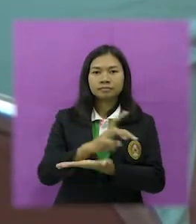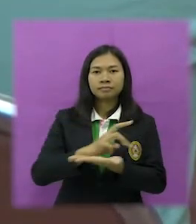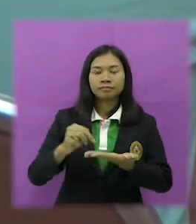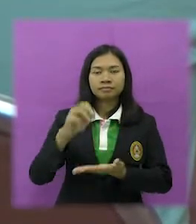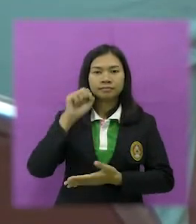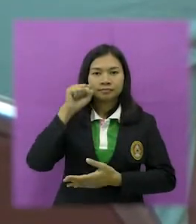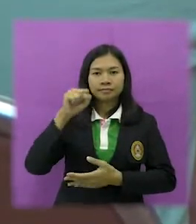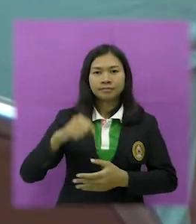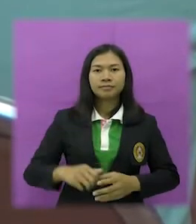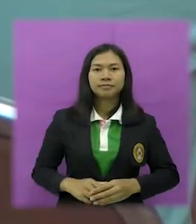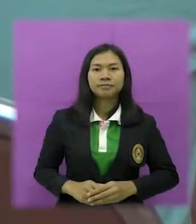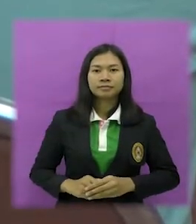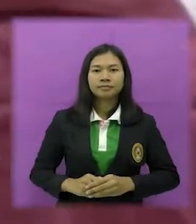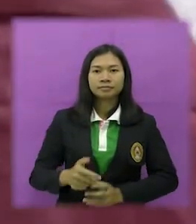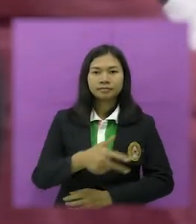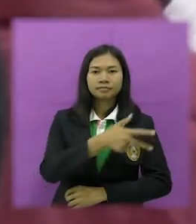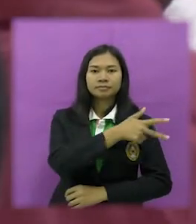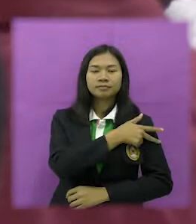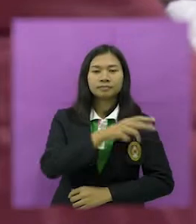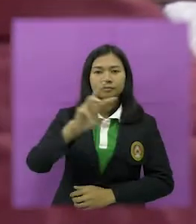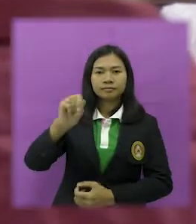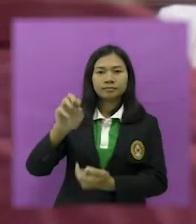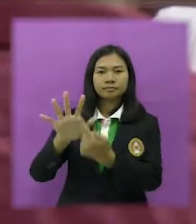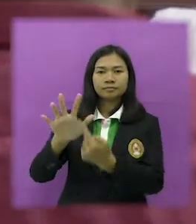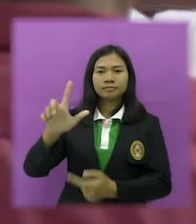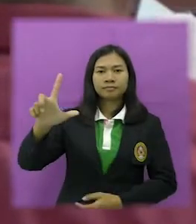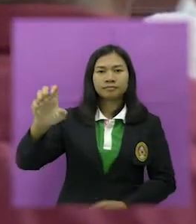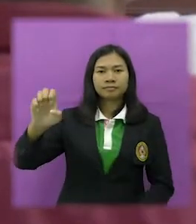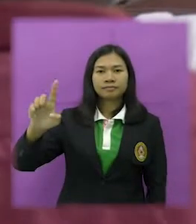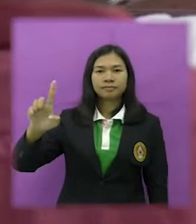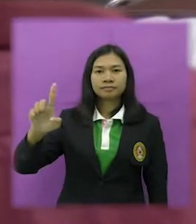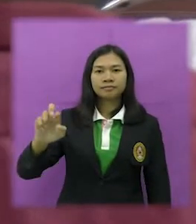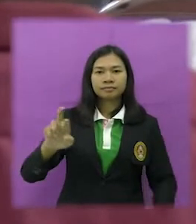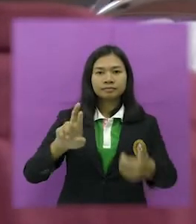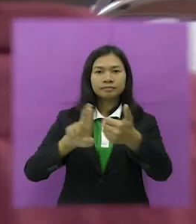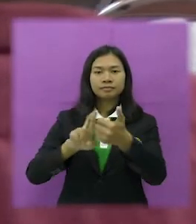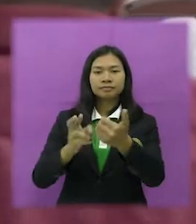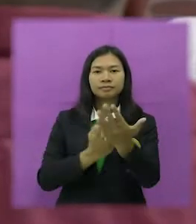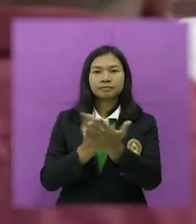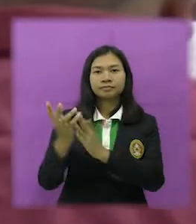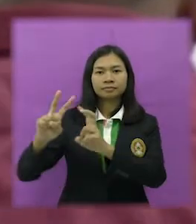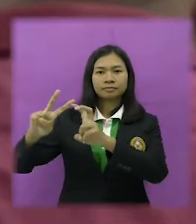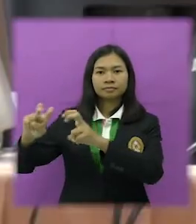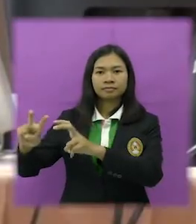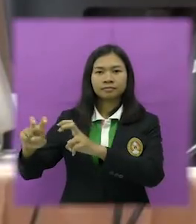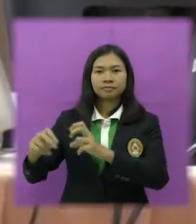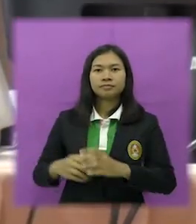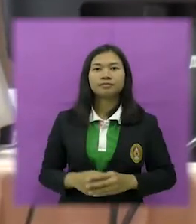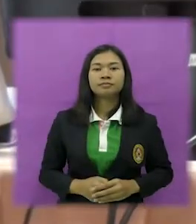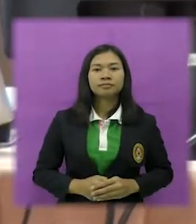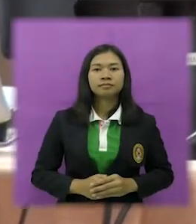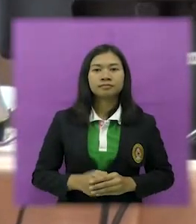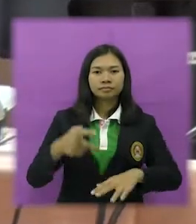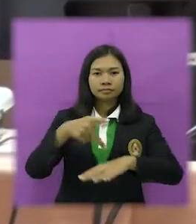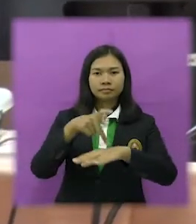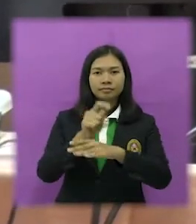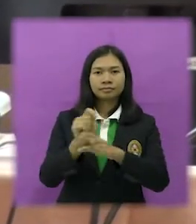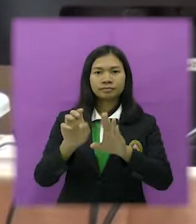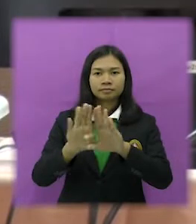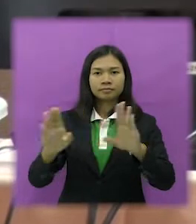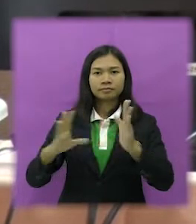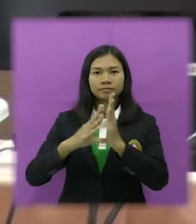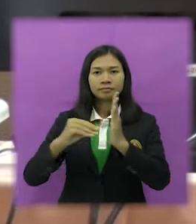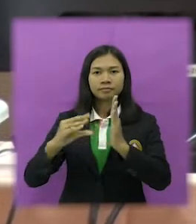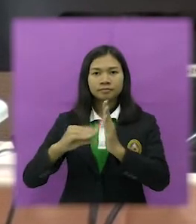ทยาลัยราชภัฏสกลนครอาจารย์ดร.มาลีศรีพรหมรองอธิการบดีฝ่ายวิจัยและพันธกิจสัมพันธ์เป็นประธ